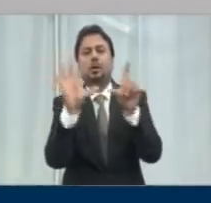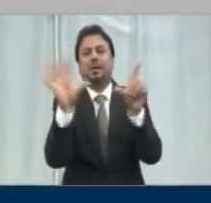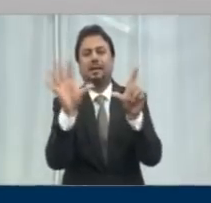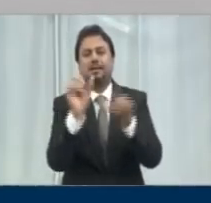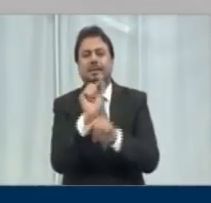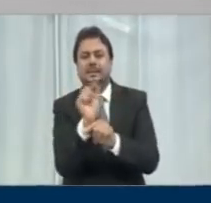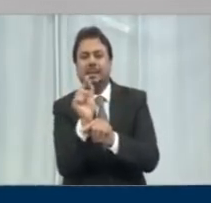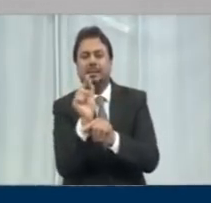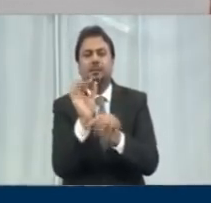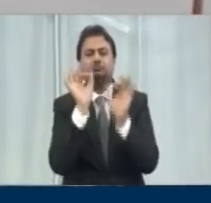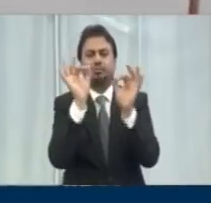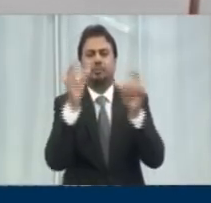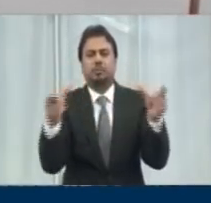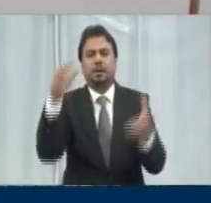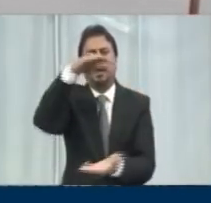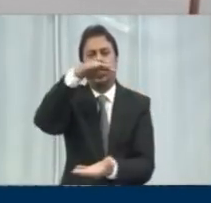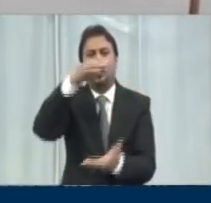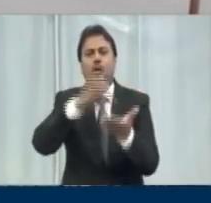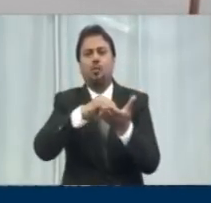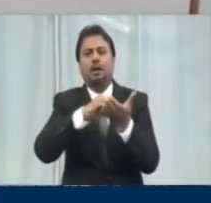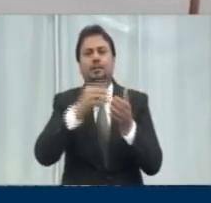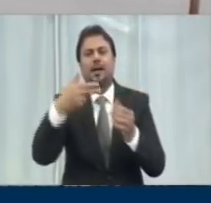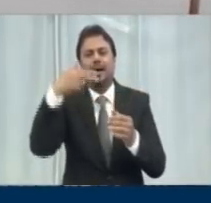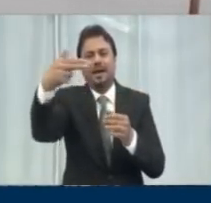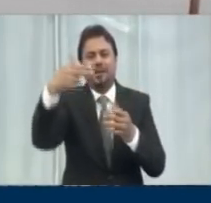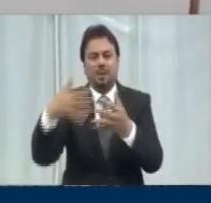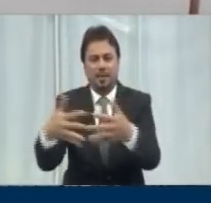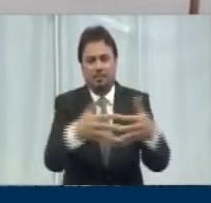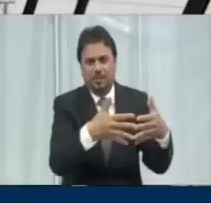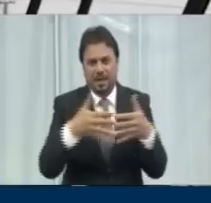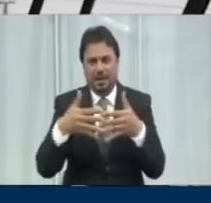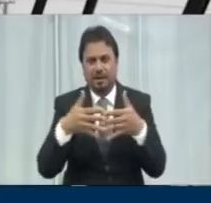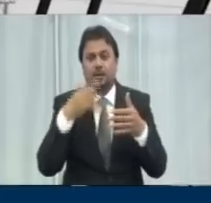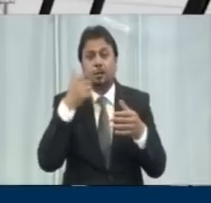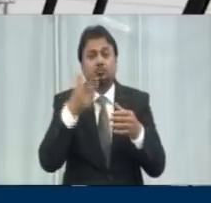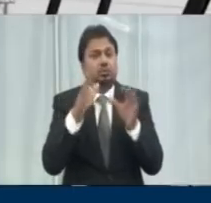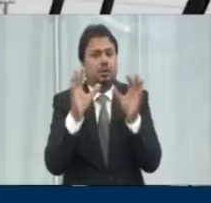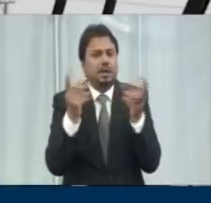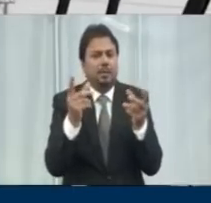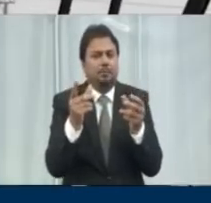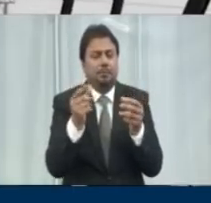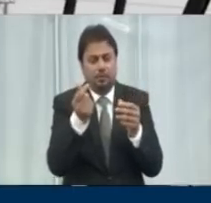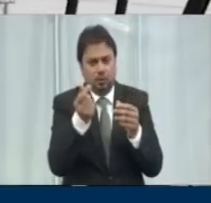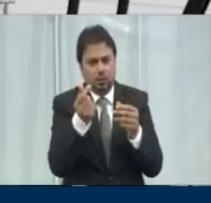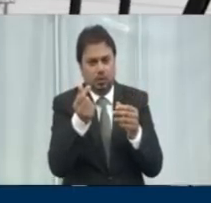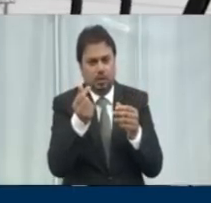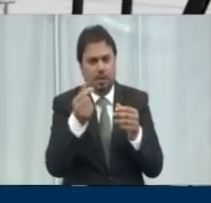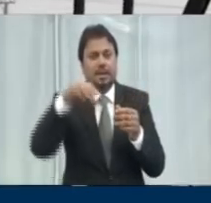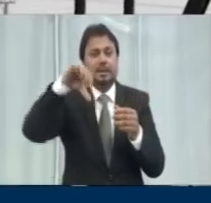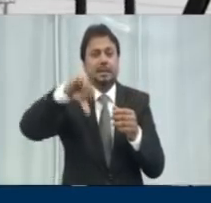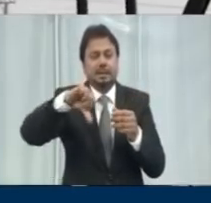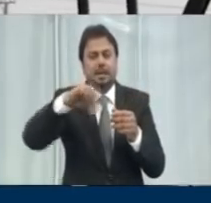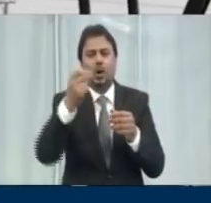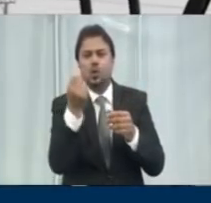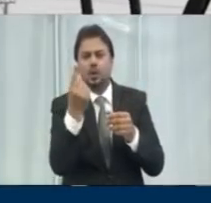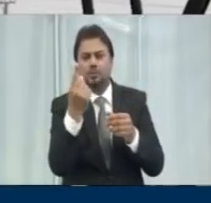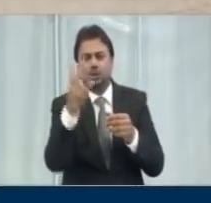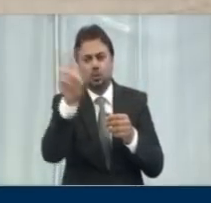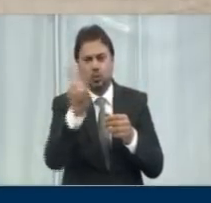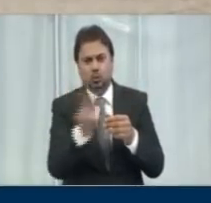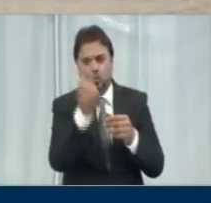للبرميل، في حين نزل خام غرب تكساس الوسيط الأمريكي ليبلغ سعر التسوية 59